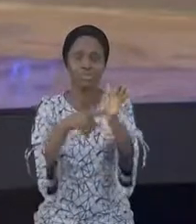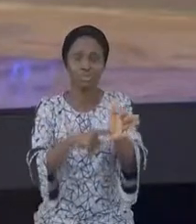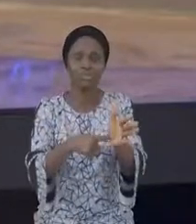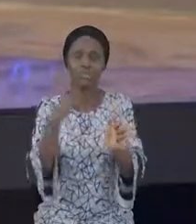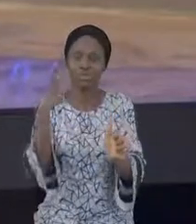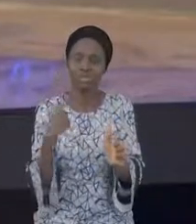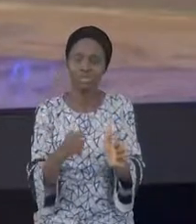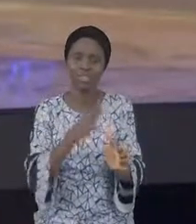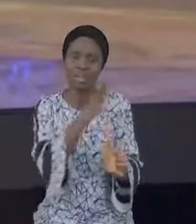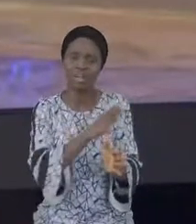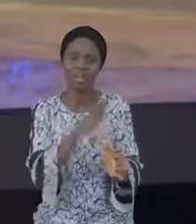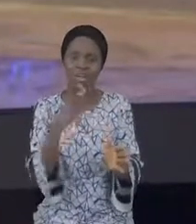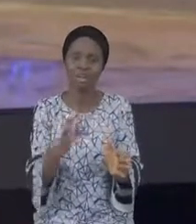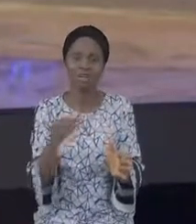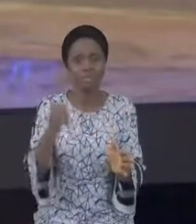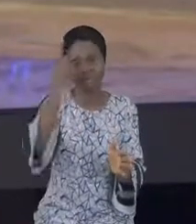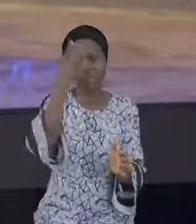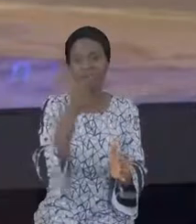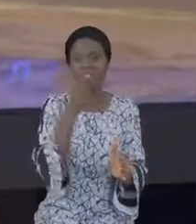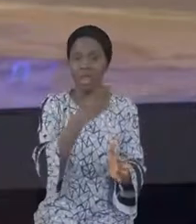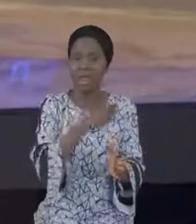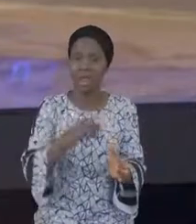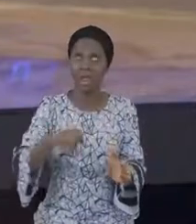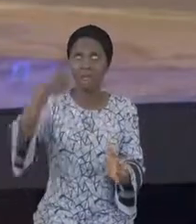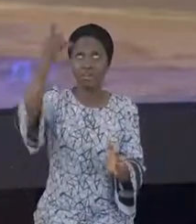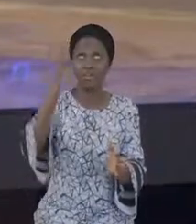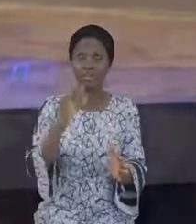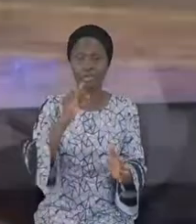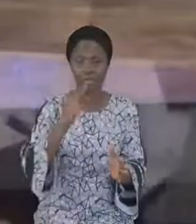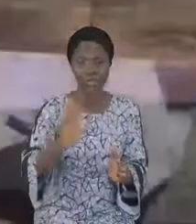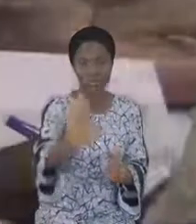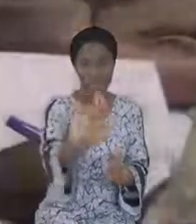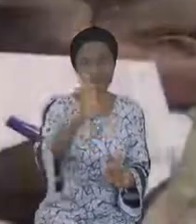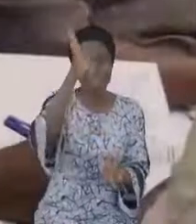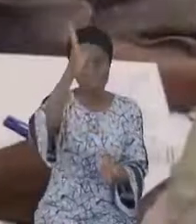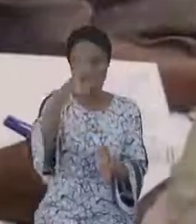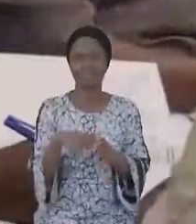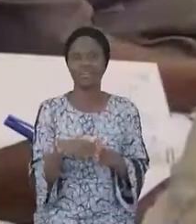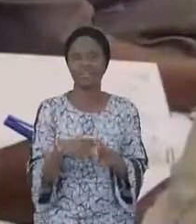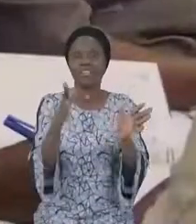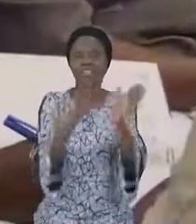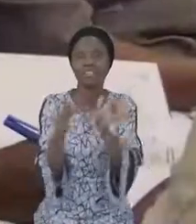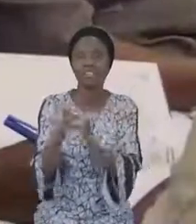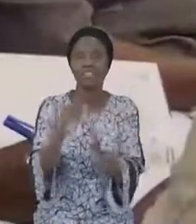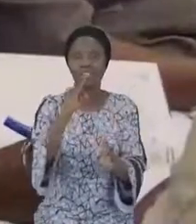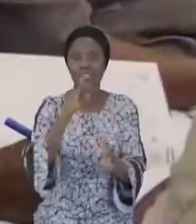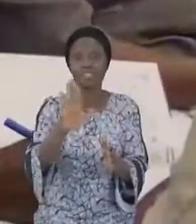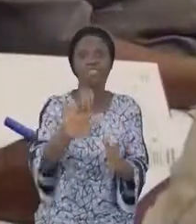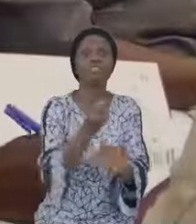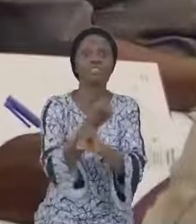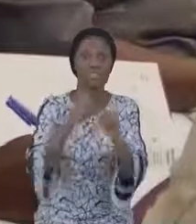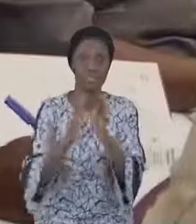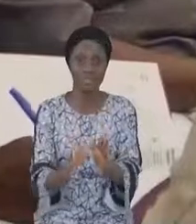caractéristiques des parents. Et Dieu est ton Père. Et Jésus est ton